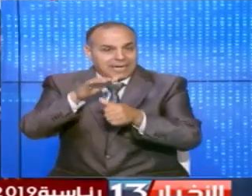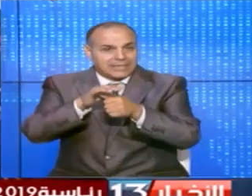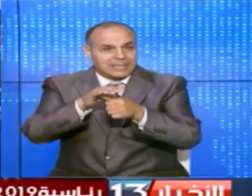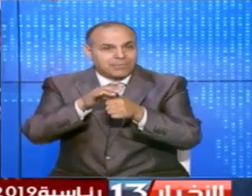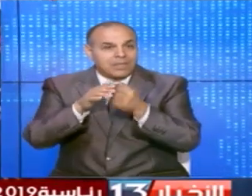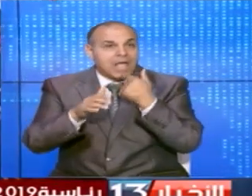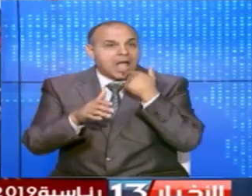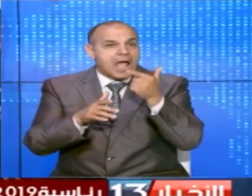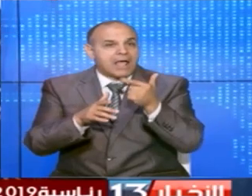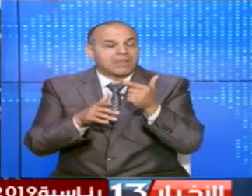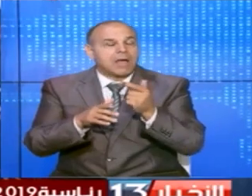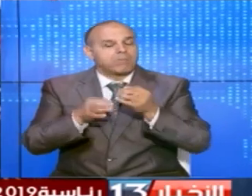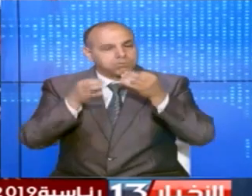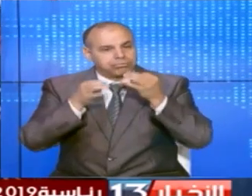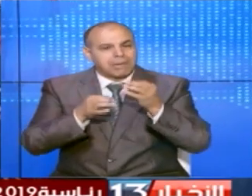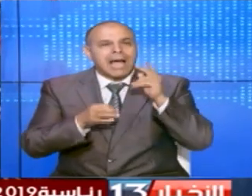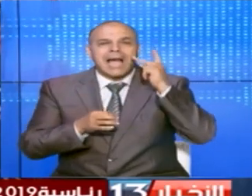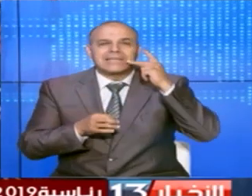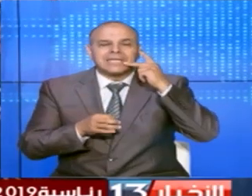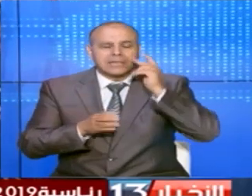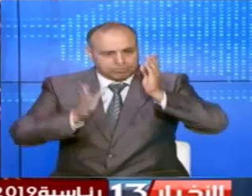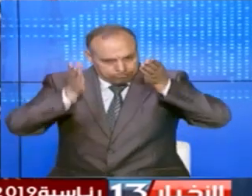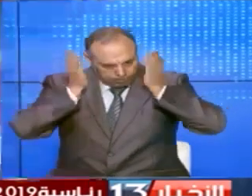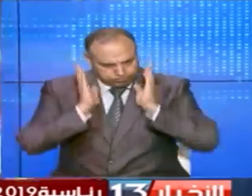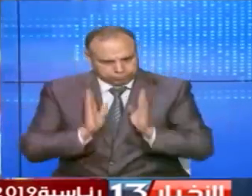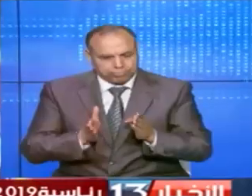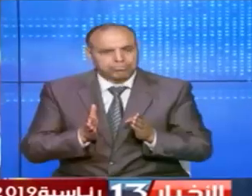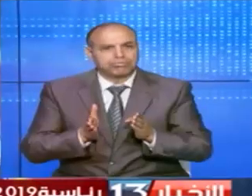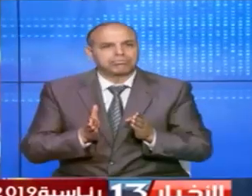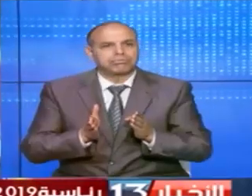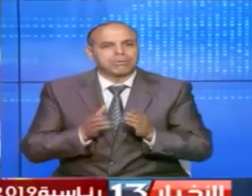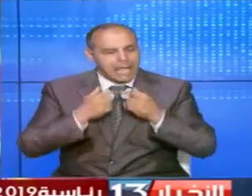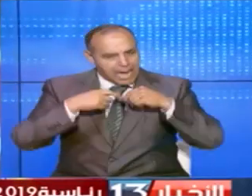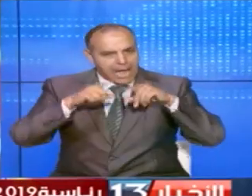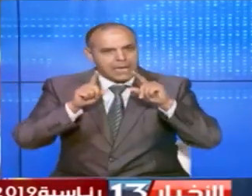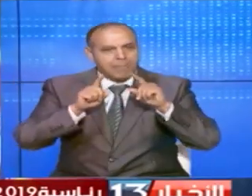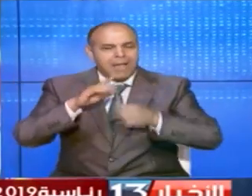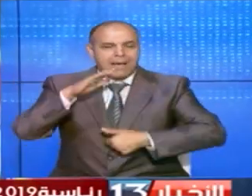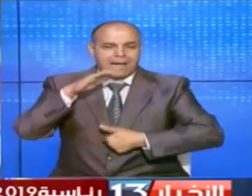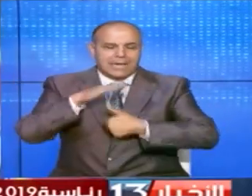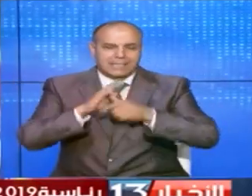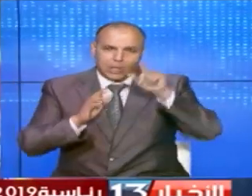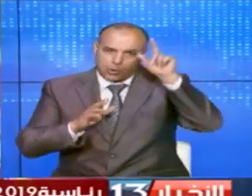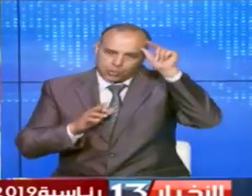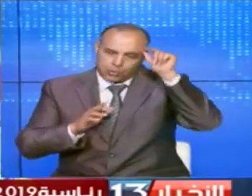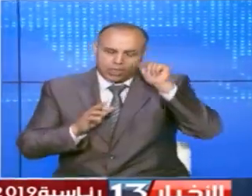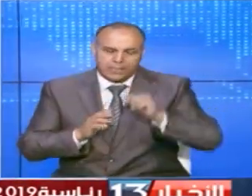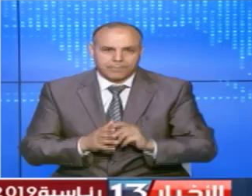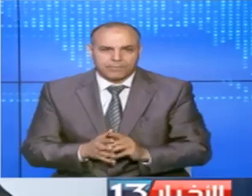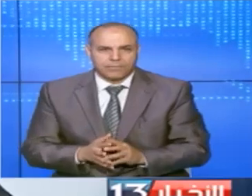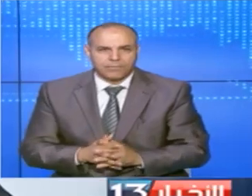ليصبح بالتالي قيس سعيد رسميا بعد هذا الاعلان رئيسا للجمهوريه